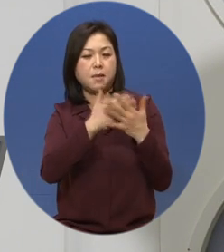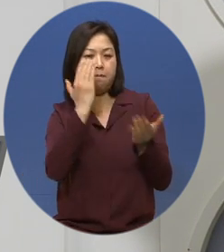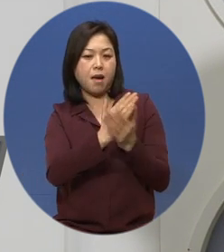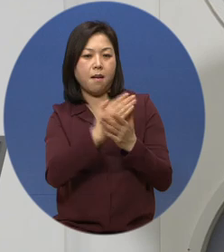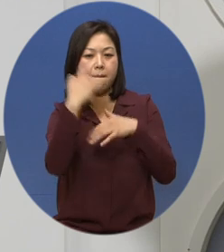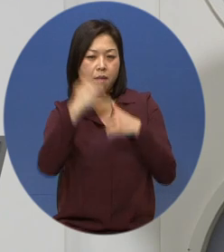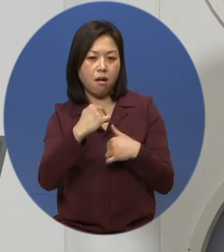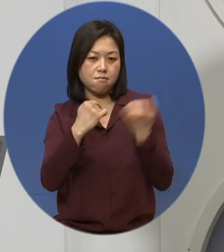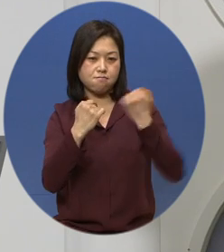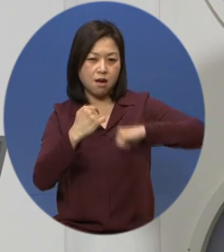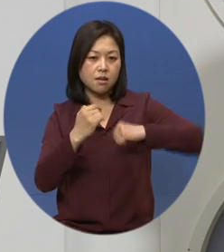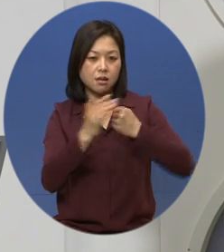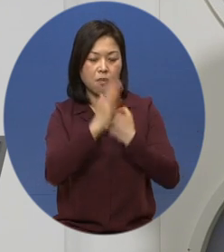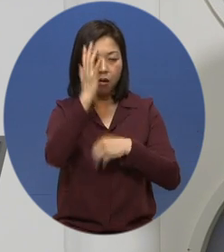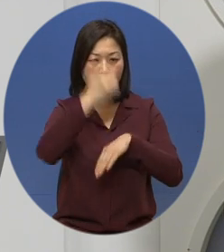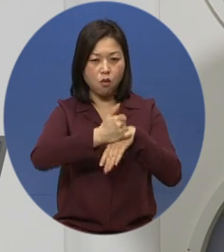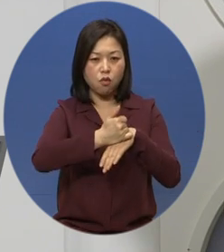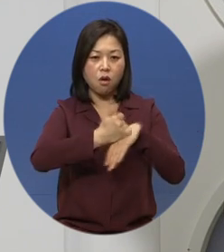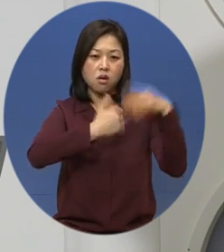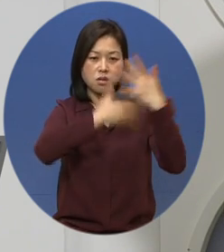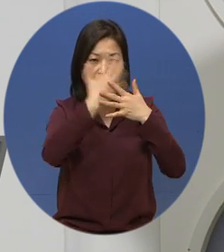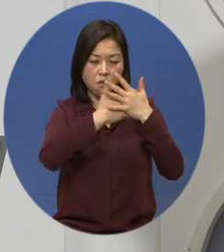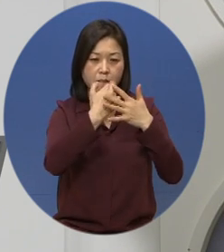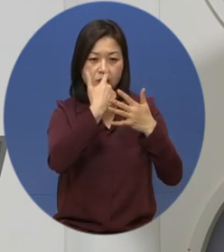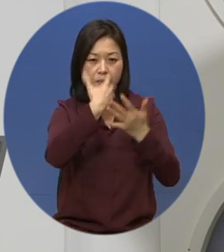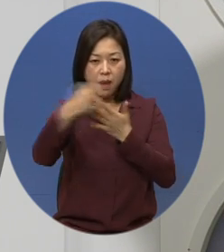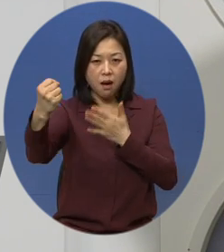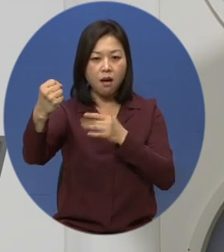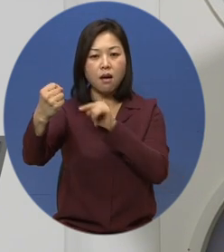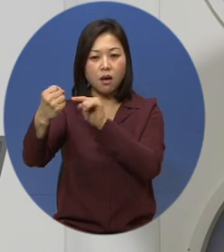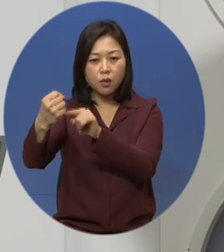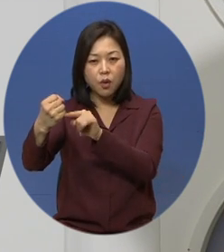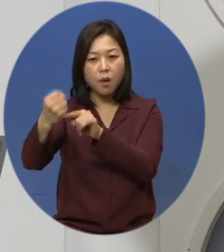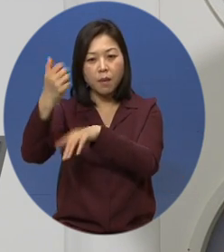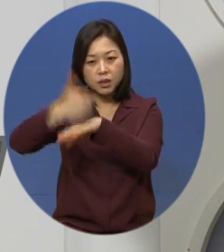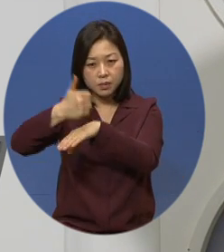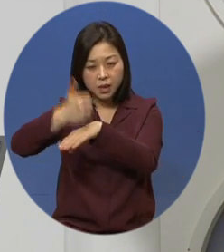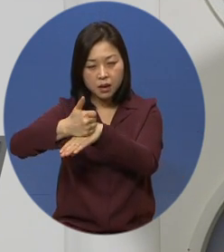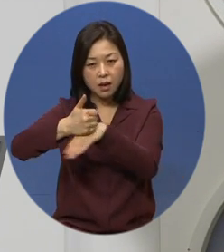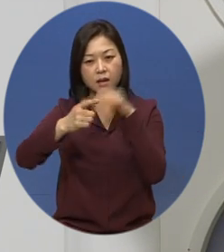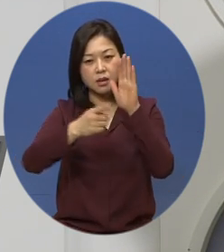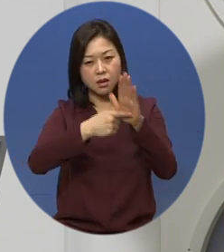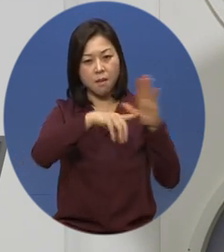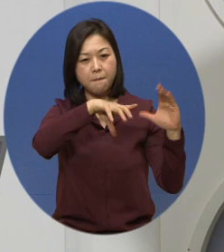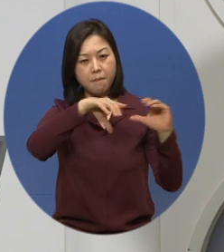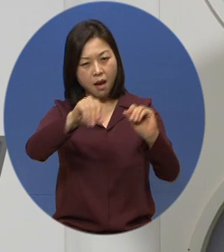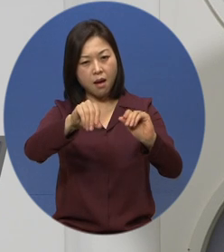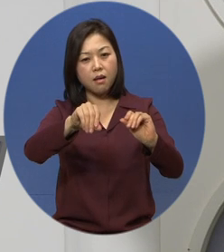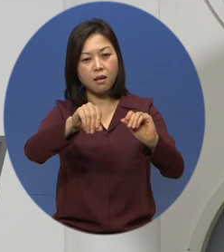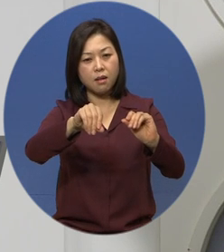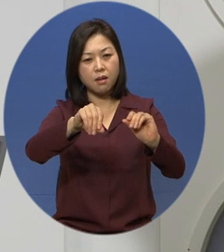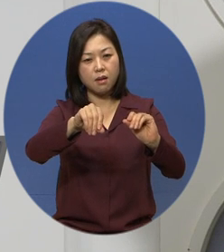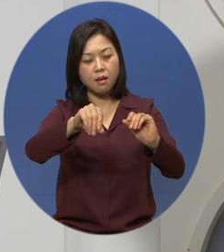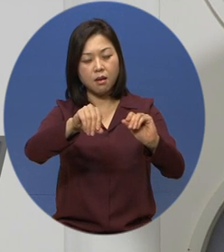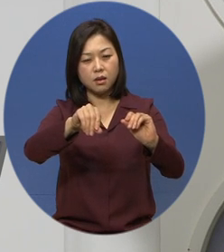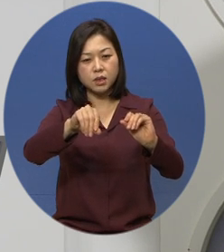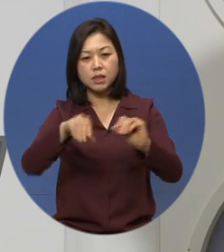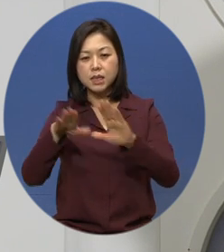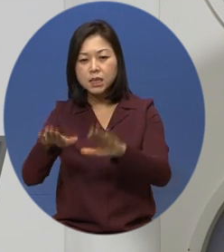필름을 탈취 하게 되고 빌 모압 싸 하게 되고 마지막에는 상영 불과 그리고